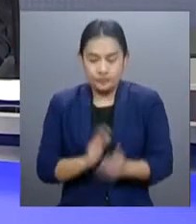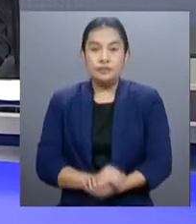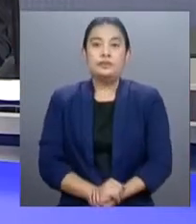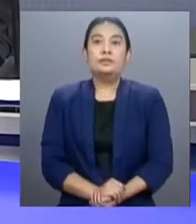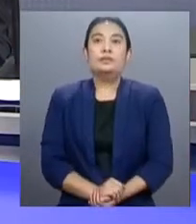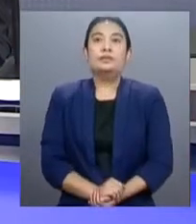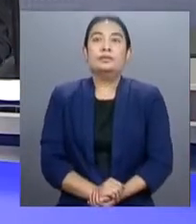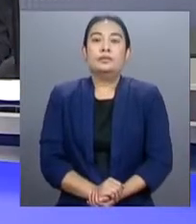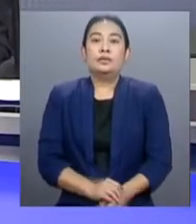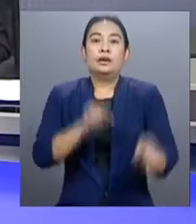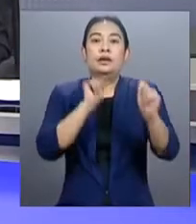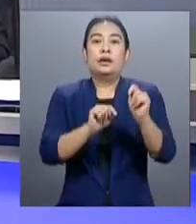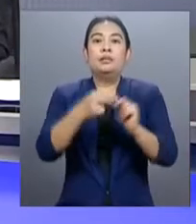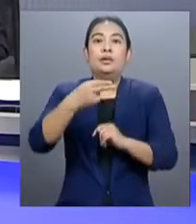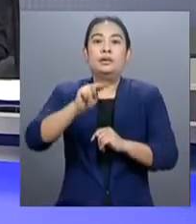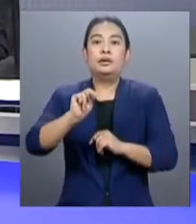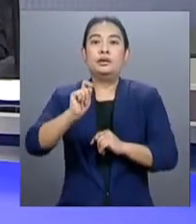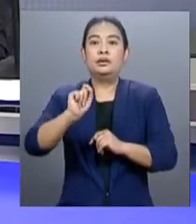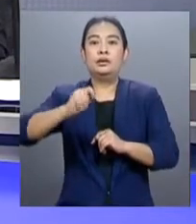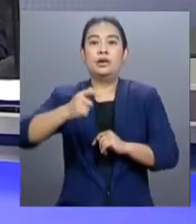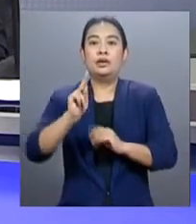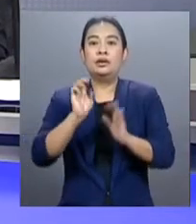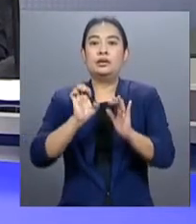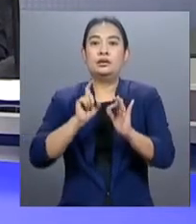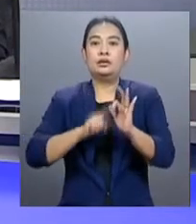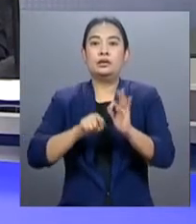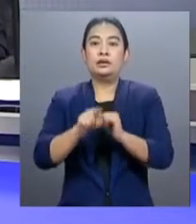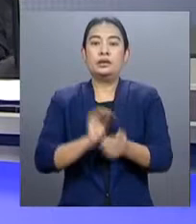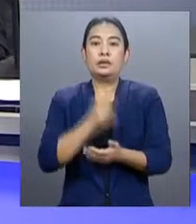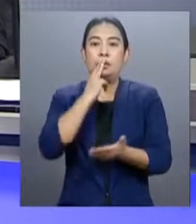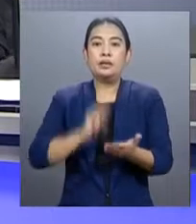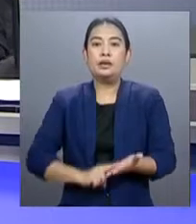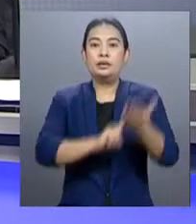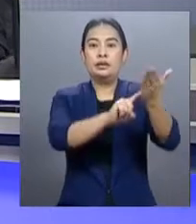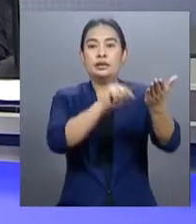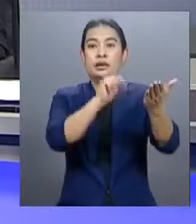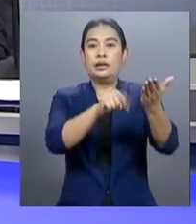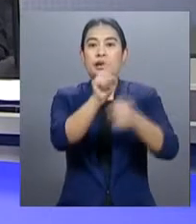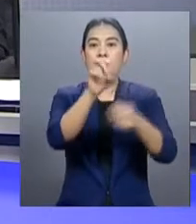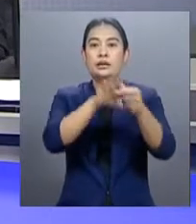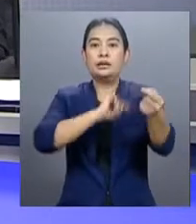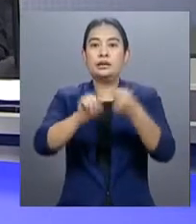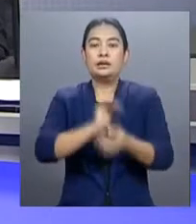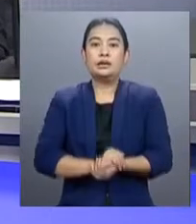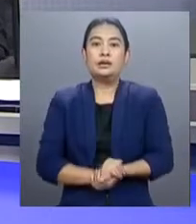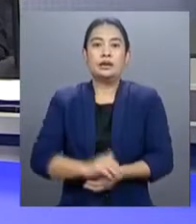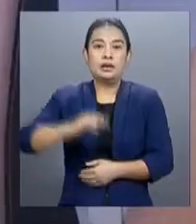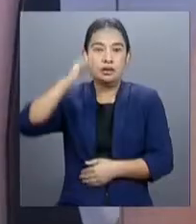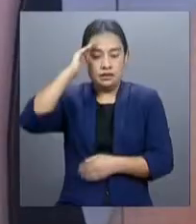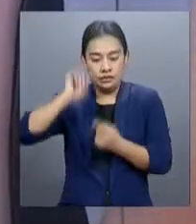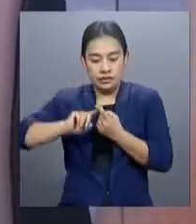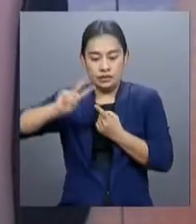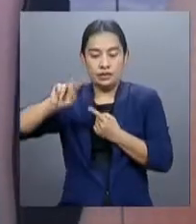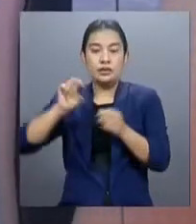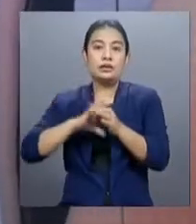เทศบาลตำบลหนองกี่จังหวัดบุรีรัมย์ยื่นหนังสือร้องเรียนกองทัพภาค2นะครับเพื่อขอคืนพื้นที่ป่าสาธารณะโคกหนองใหญ่โดยอ้าง